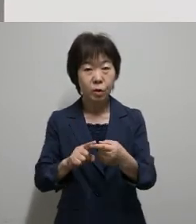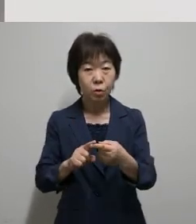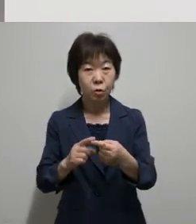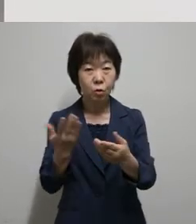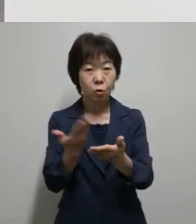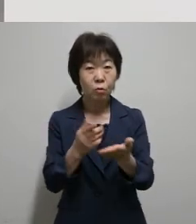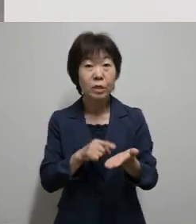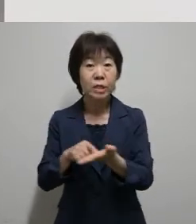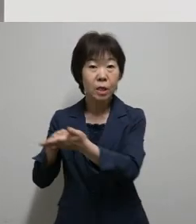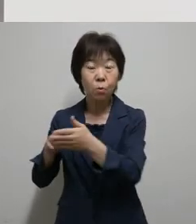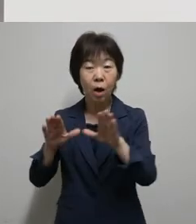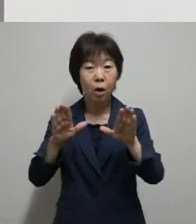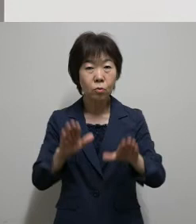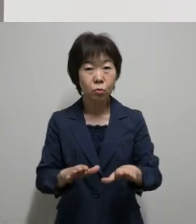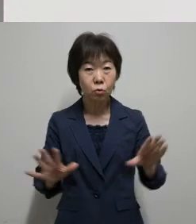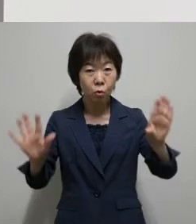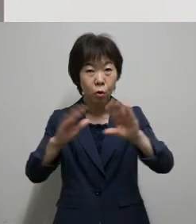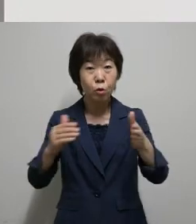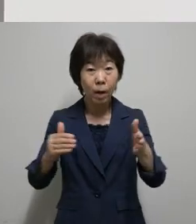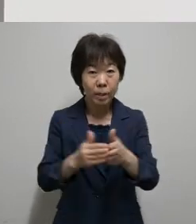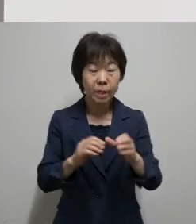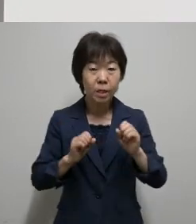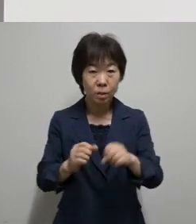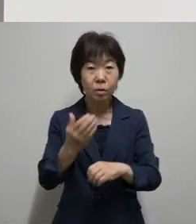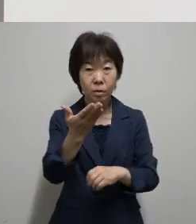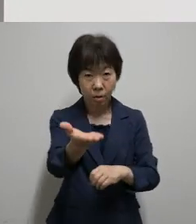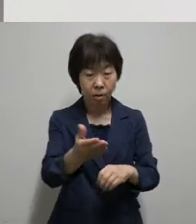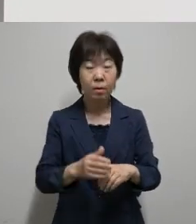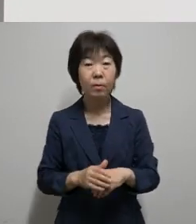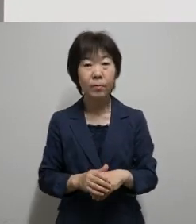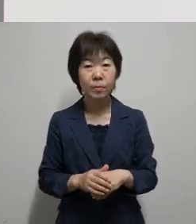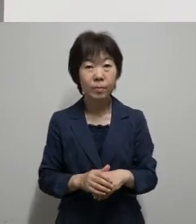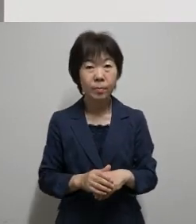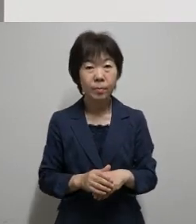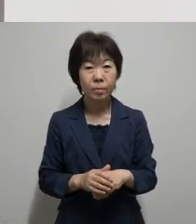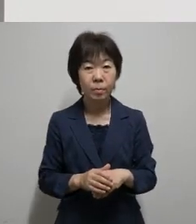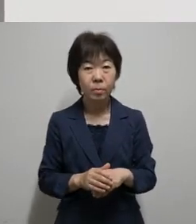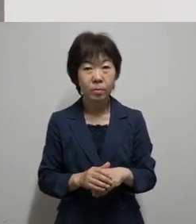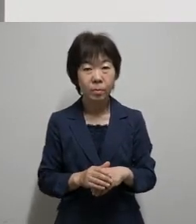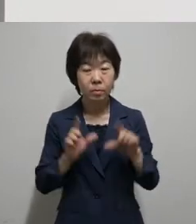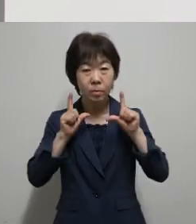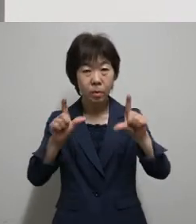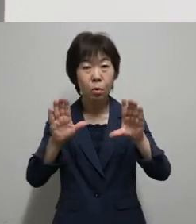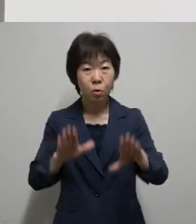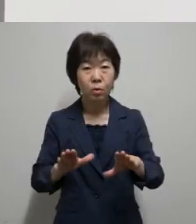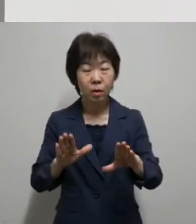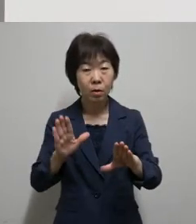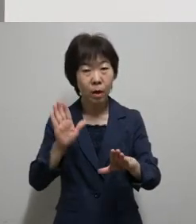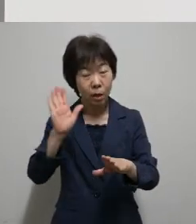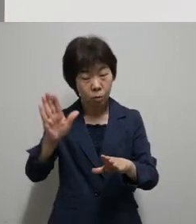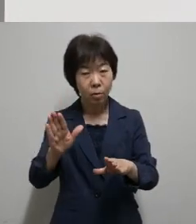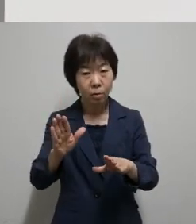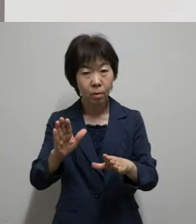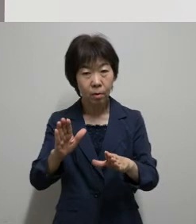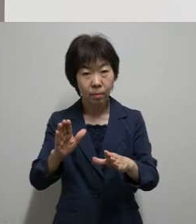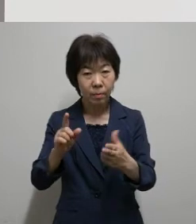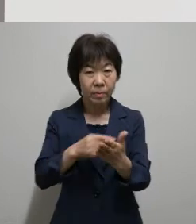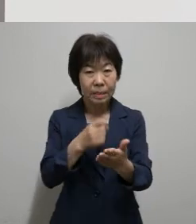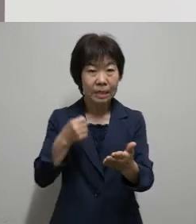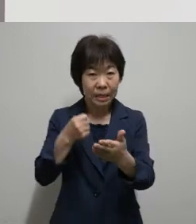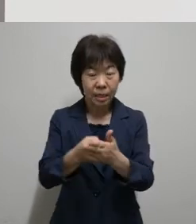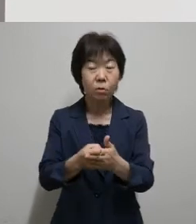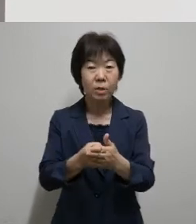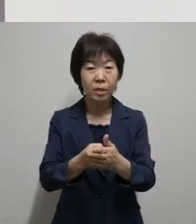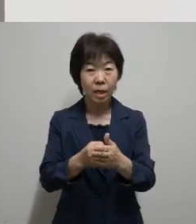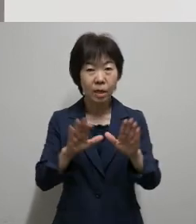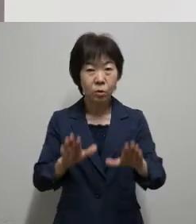んですけれども適用の申請は本日中に行うという理解でよろしいですかねこの後